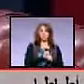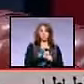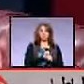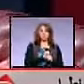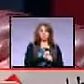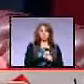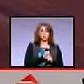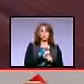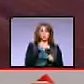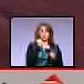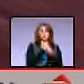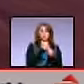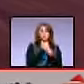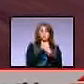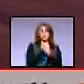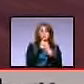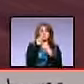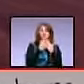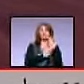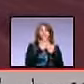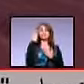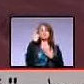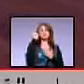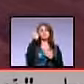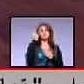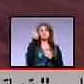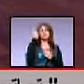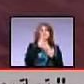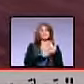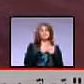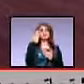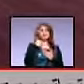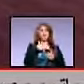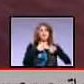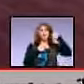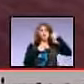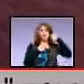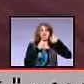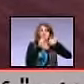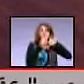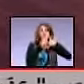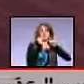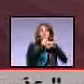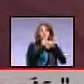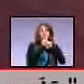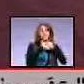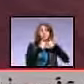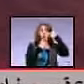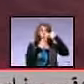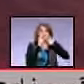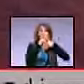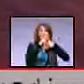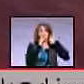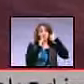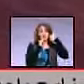بشكره لان وائل عبد الله كانت مرحله تانية في حياتي، انه قرر ان كريم عبد العزيز يبقى بطل فيلم. راجل قرر ان هو يستثمر في هذا